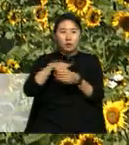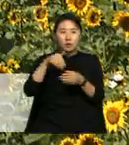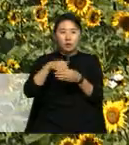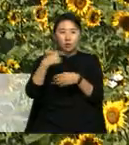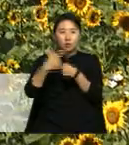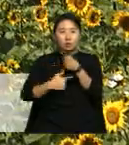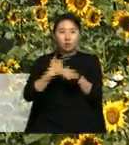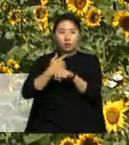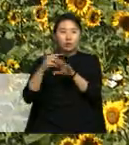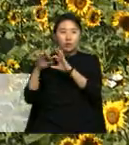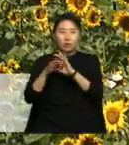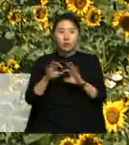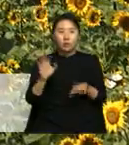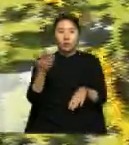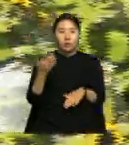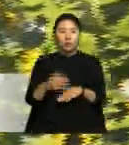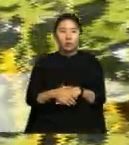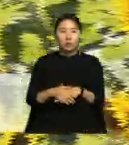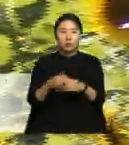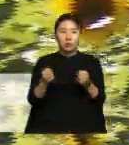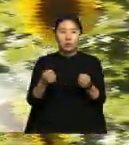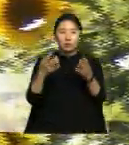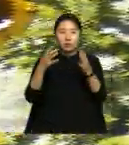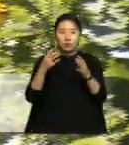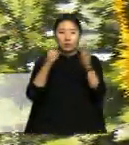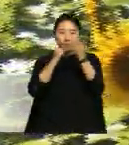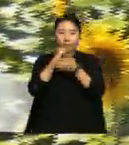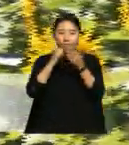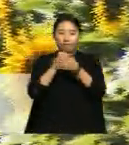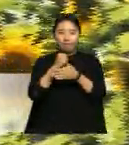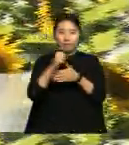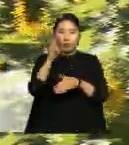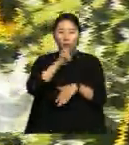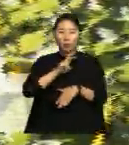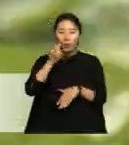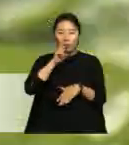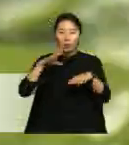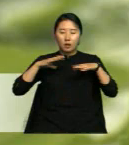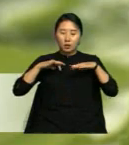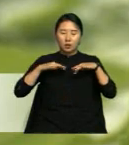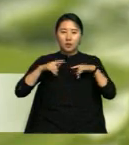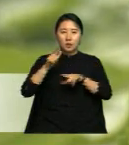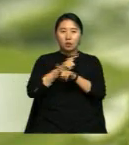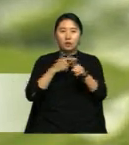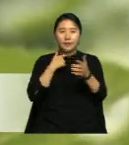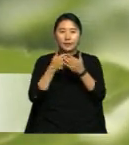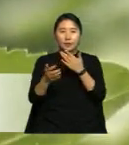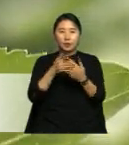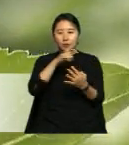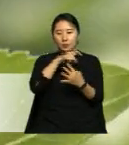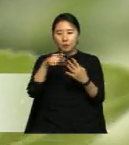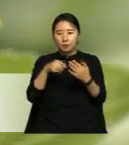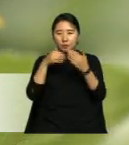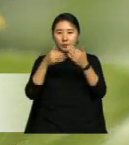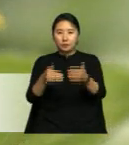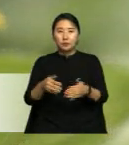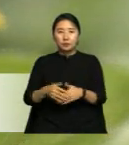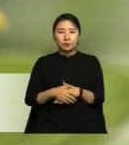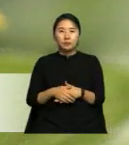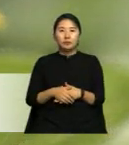6년째 이어오고 있습니다 행사장에 선 사진 공모전과 노래자랑 을 비롯해 각종 체험 프로그램이 진행될